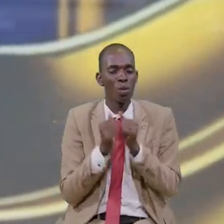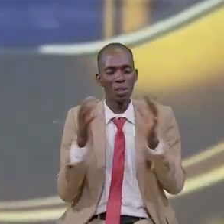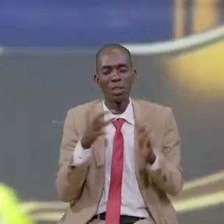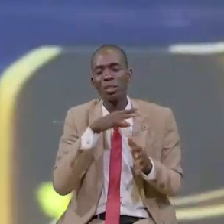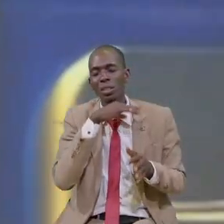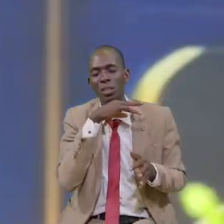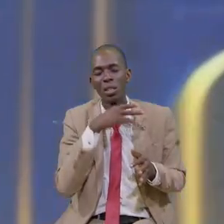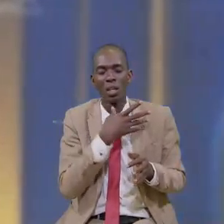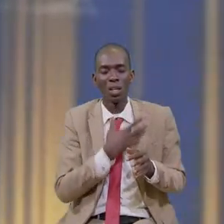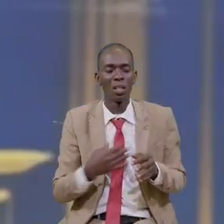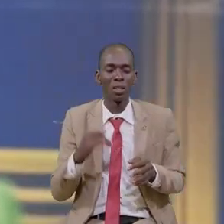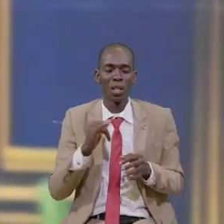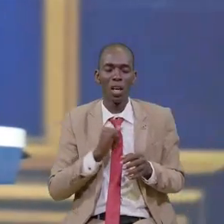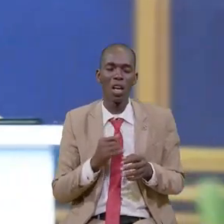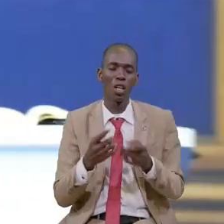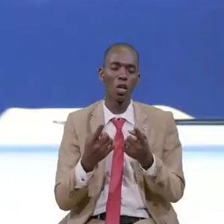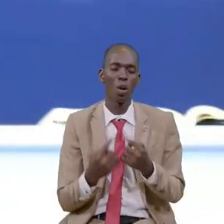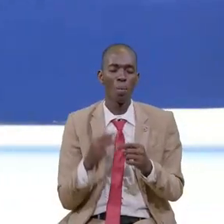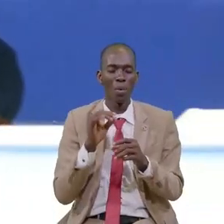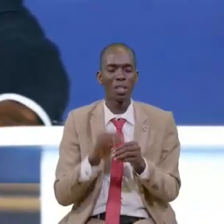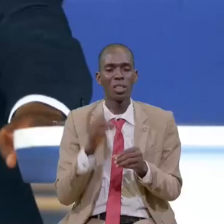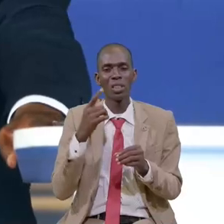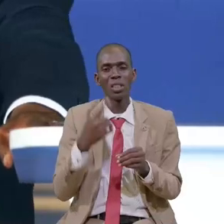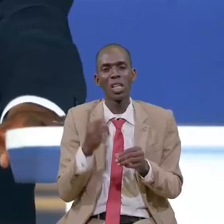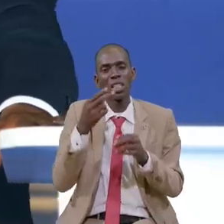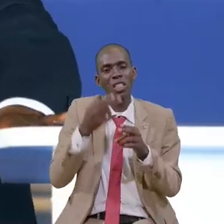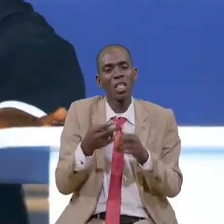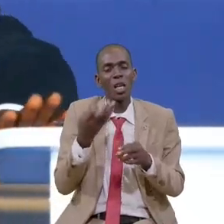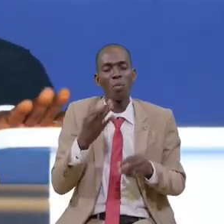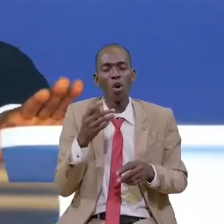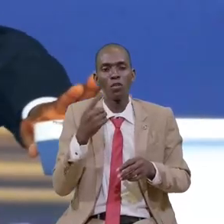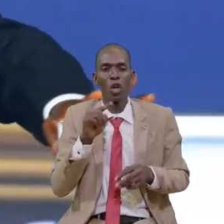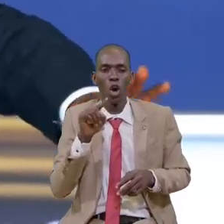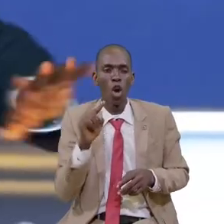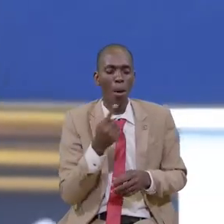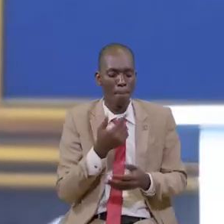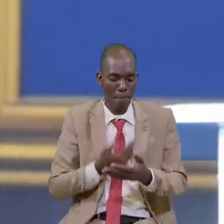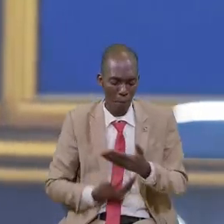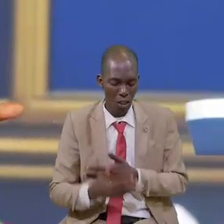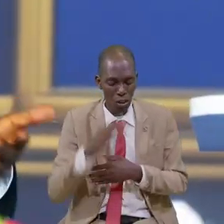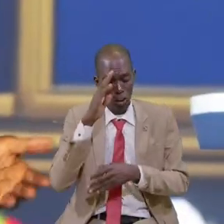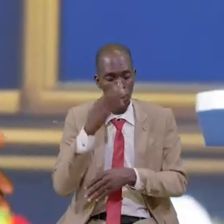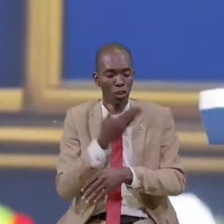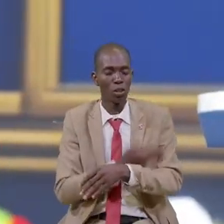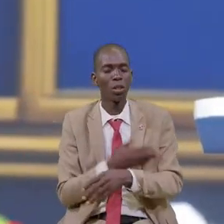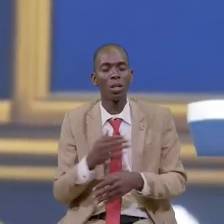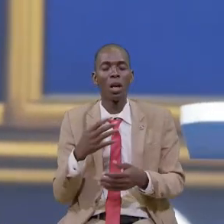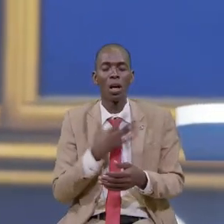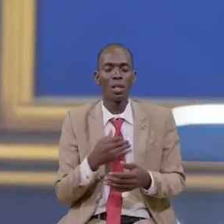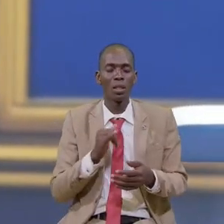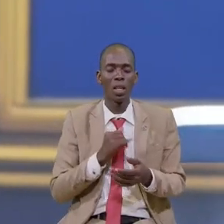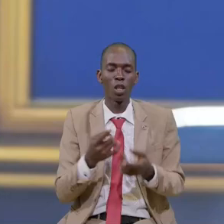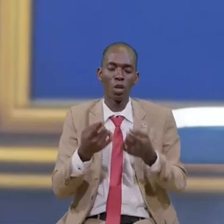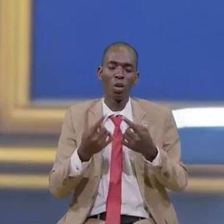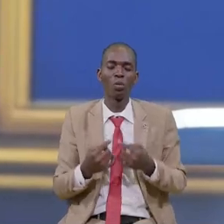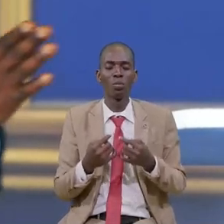je viens dans le nom de ton Fils unique, Jésus-Christ. Et je viens avec la piété